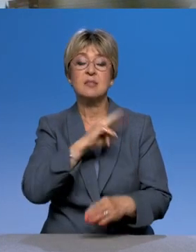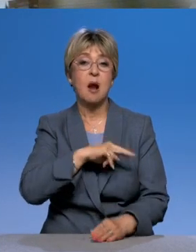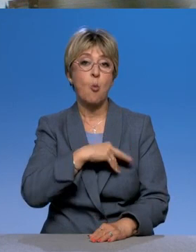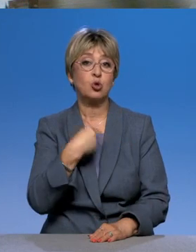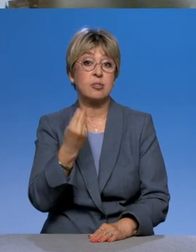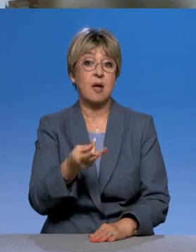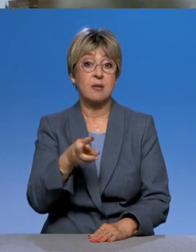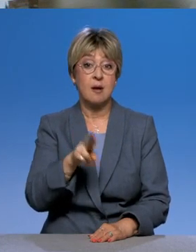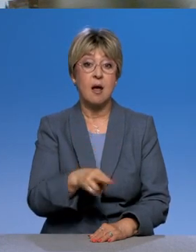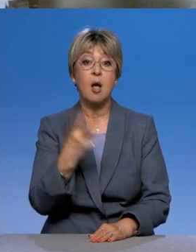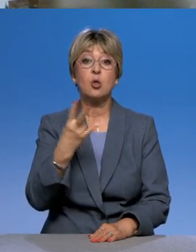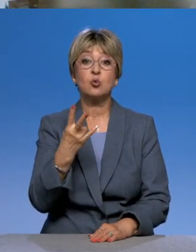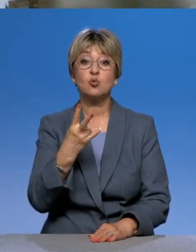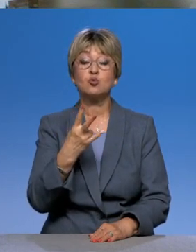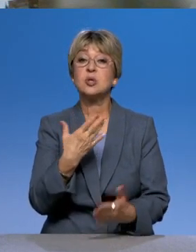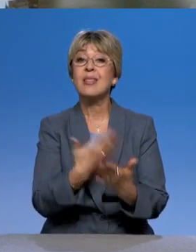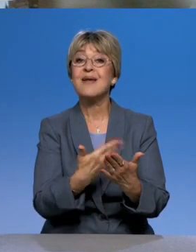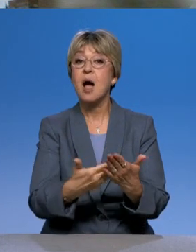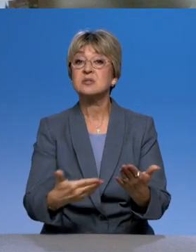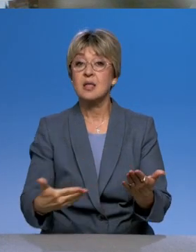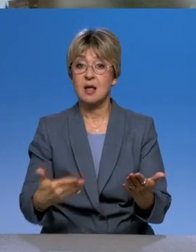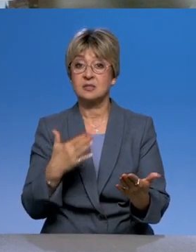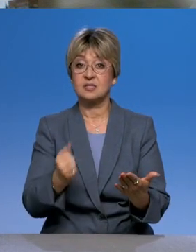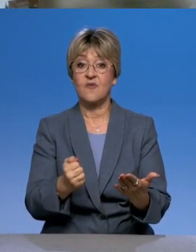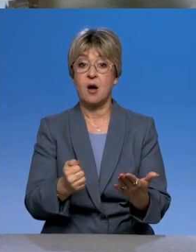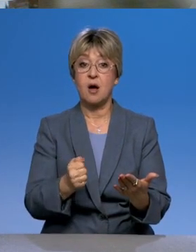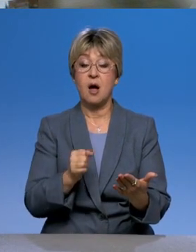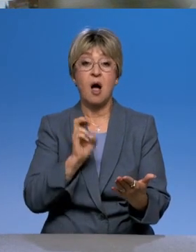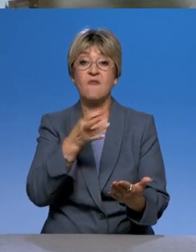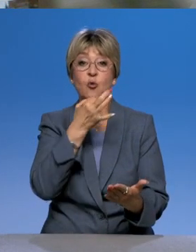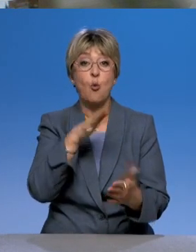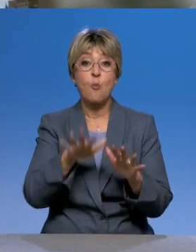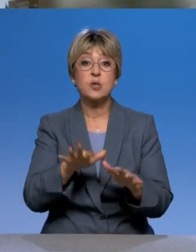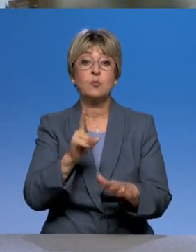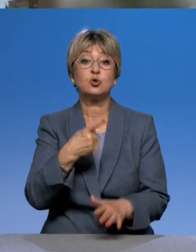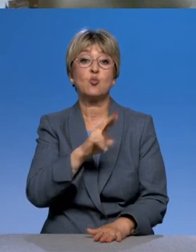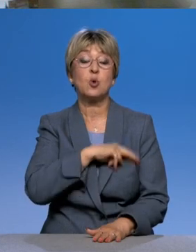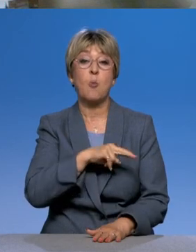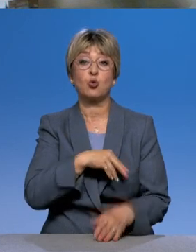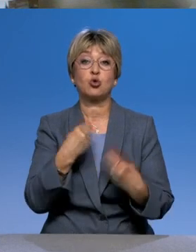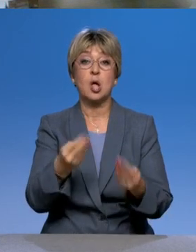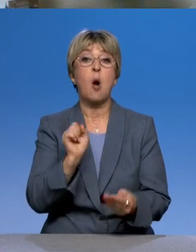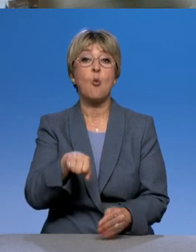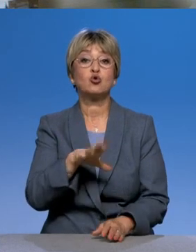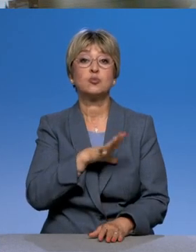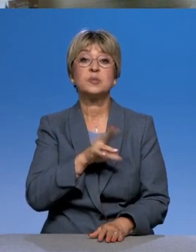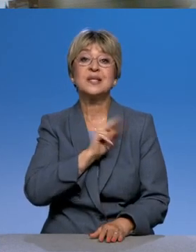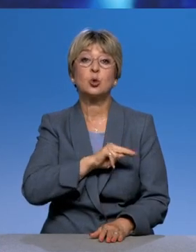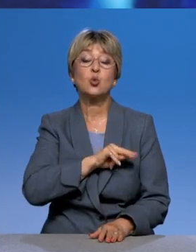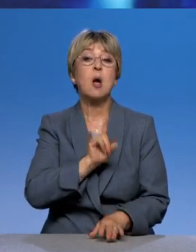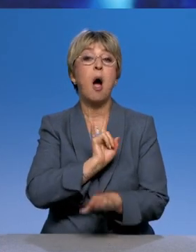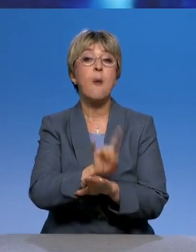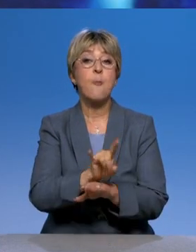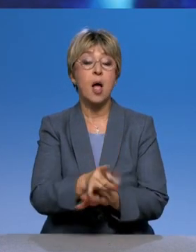вашего заявления не нужно основание, нужно доказательство. Как в суде, как в любом месте. Почему должны работодатели? А может быть, сотрудник обманывает. И это